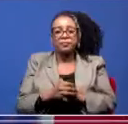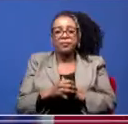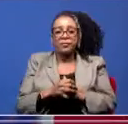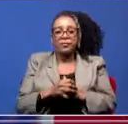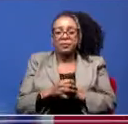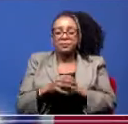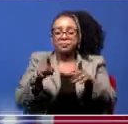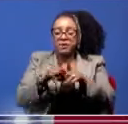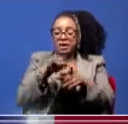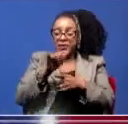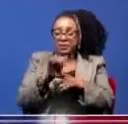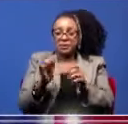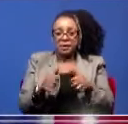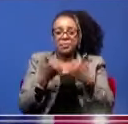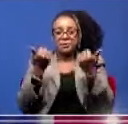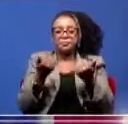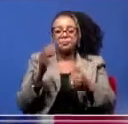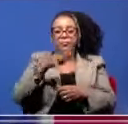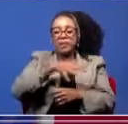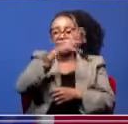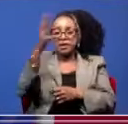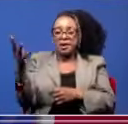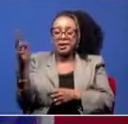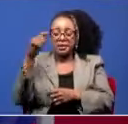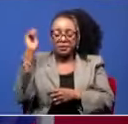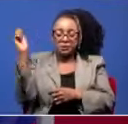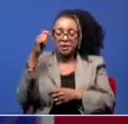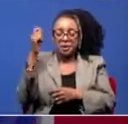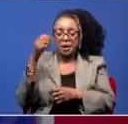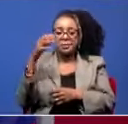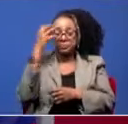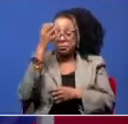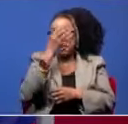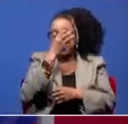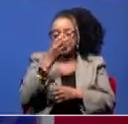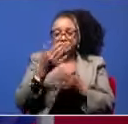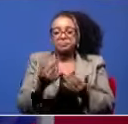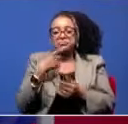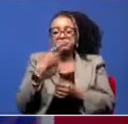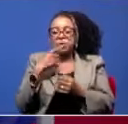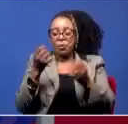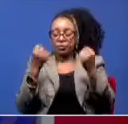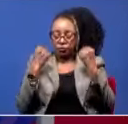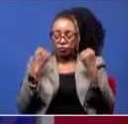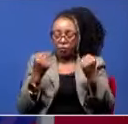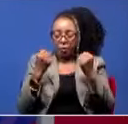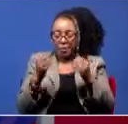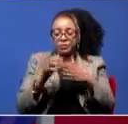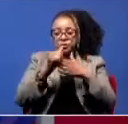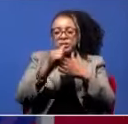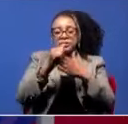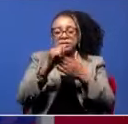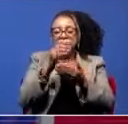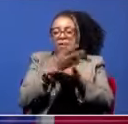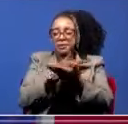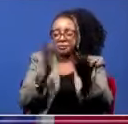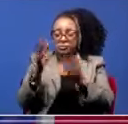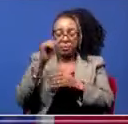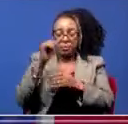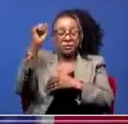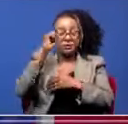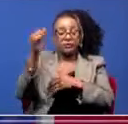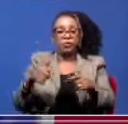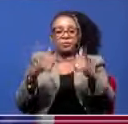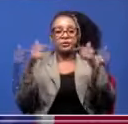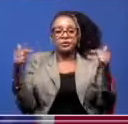Aji hayo ya kijiri, kiongozi wa NAK Kenya Martha Karua ameapa kusalia imara katika kuongoza siasa za upinzani, akisema kwamba hatua